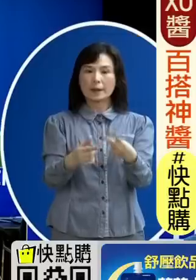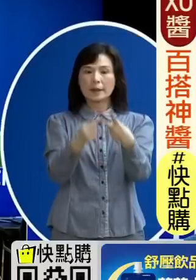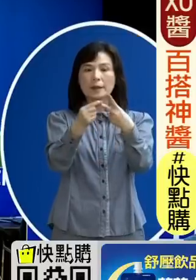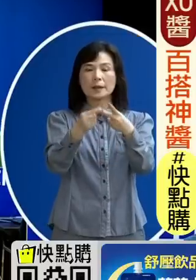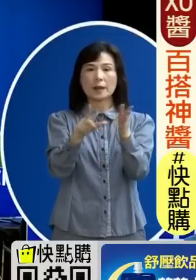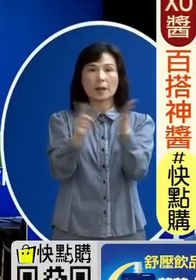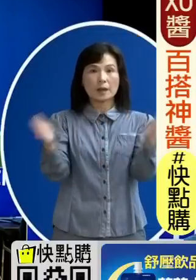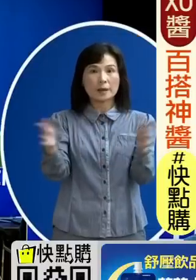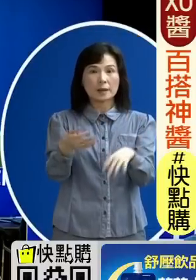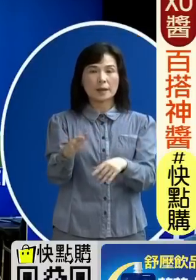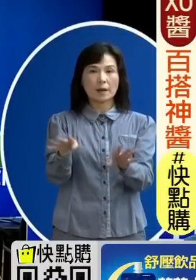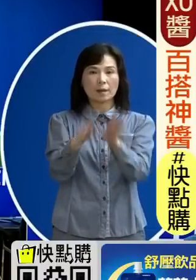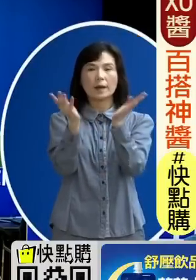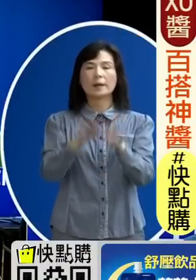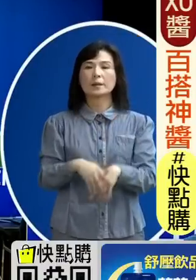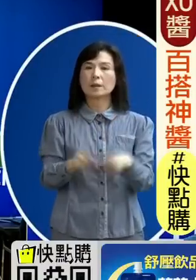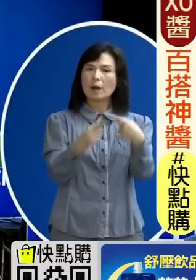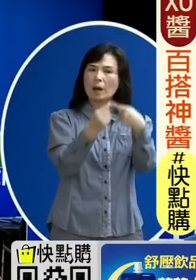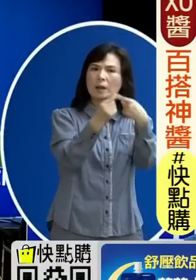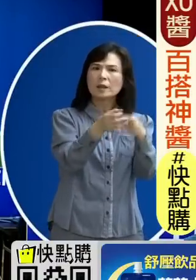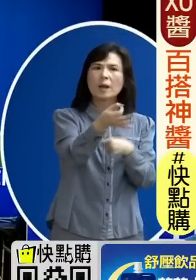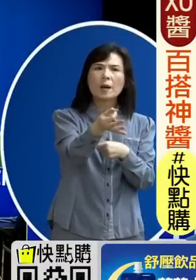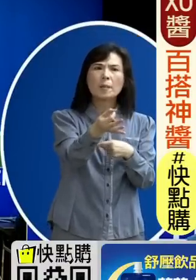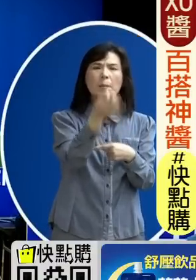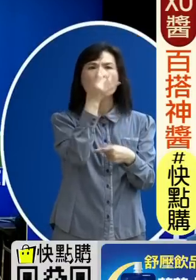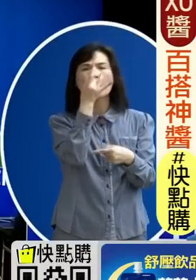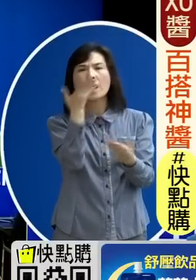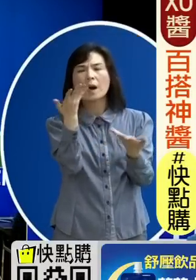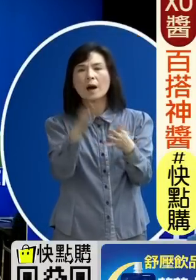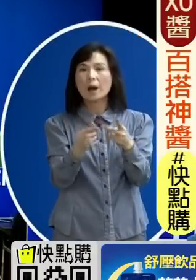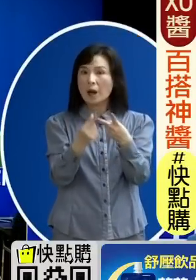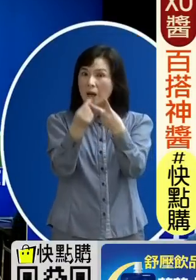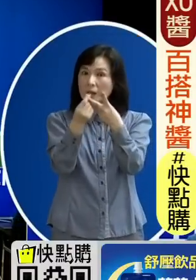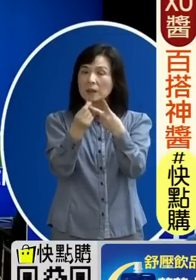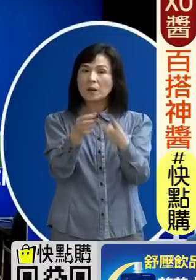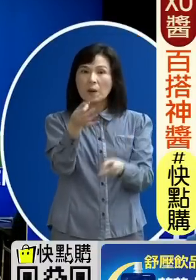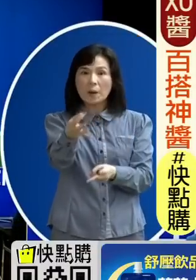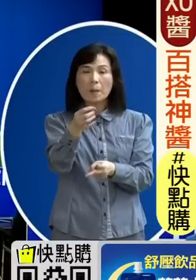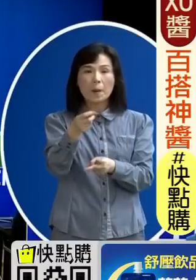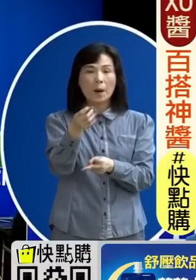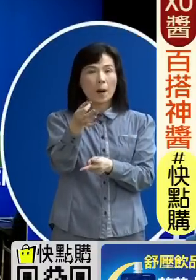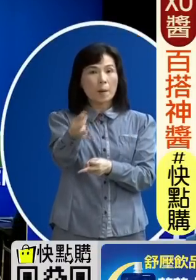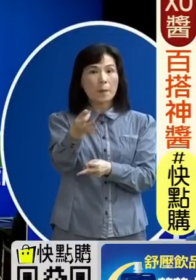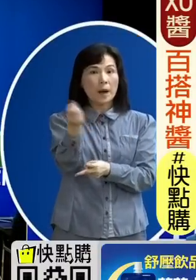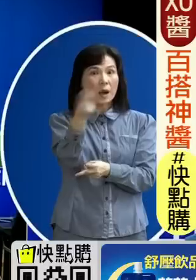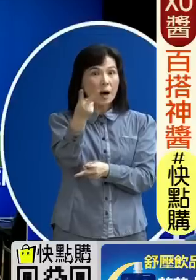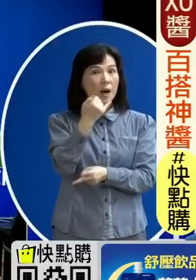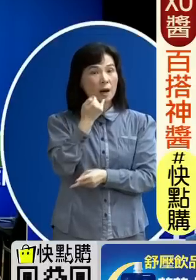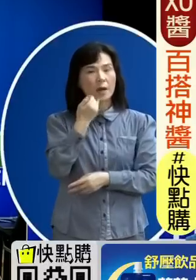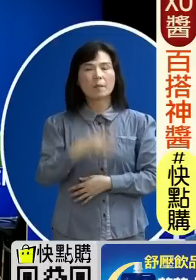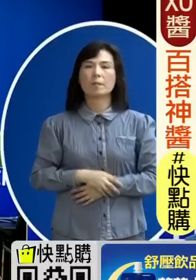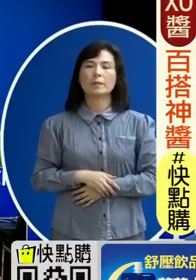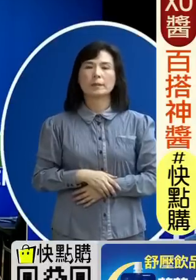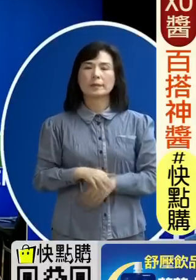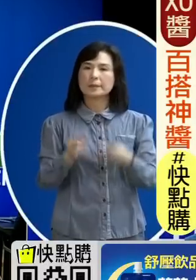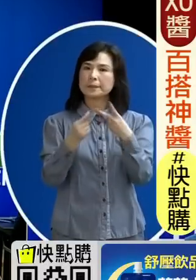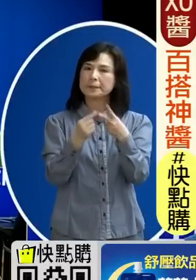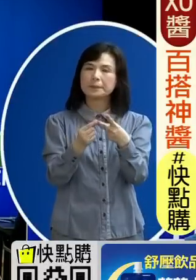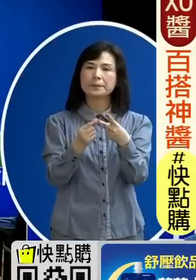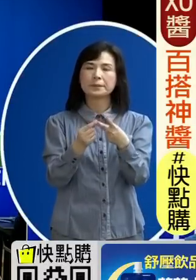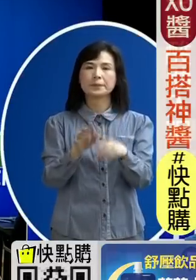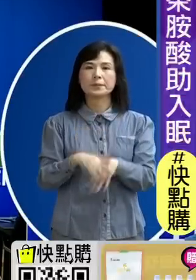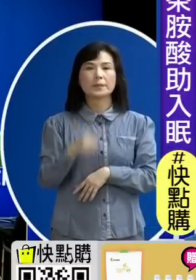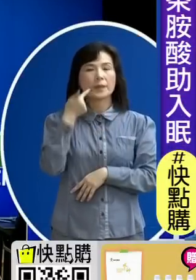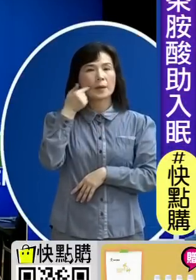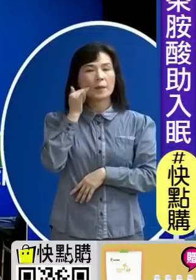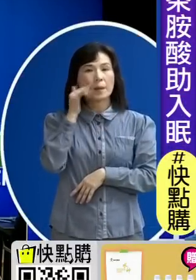都是48块啊、50块啊，德国也是这样就可以买得到。那因为政府就拿采购的价格最贵的那一种卖给你，那他